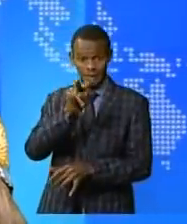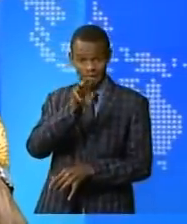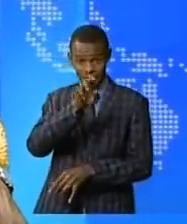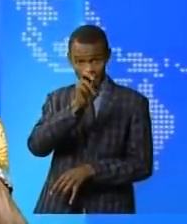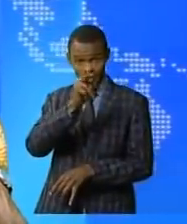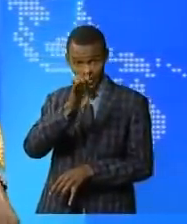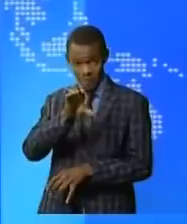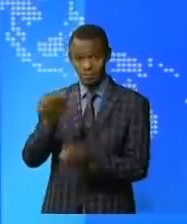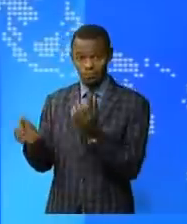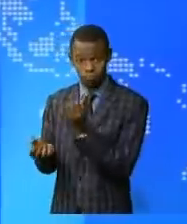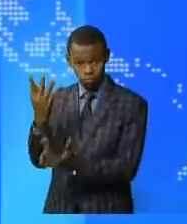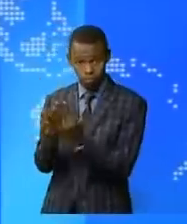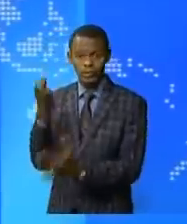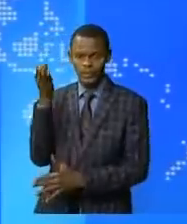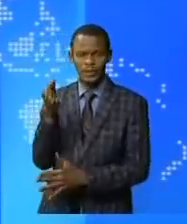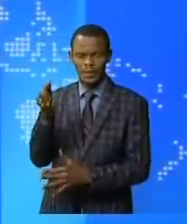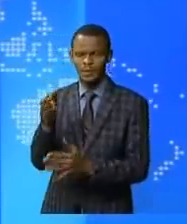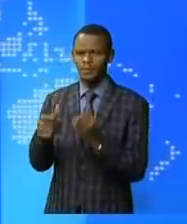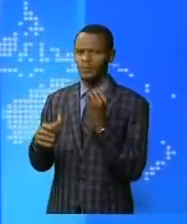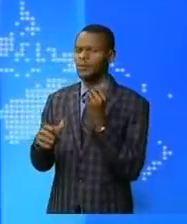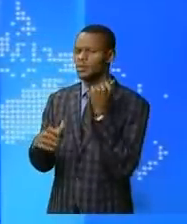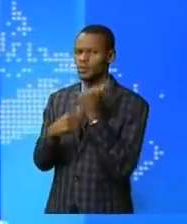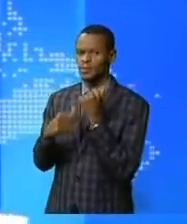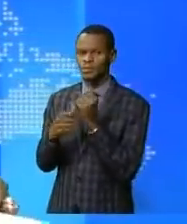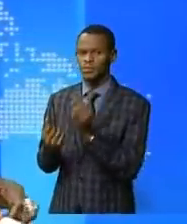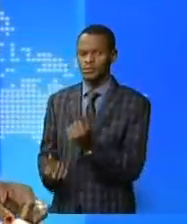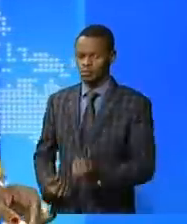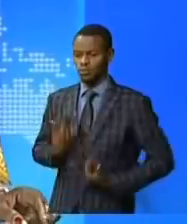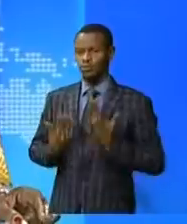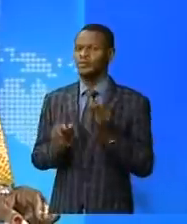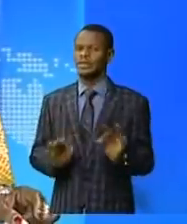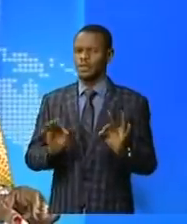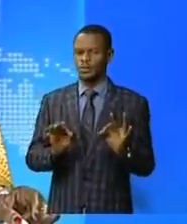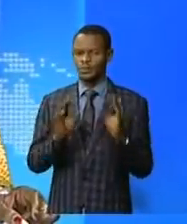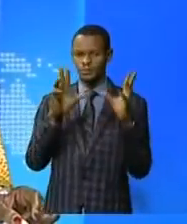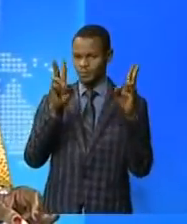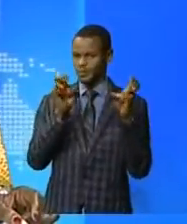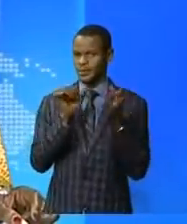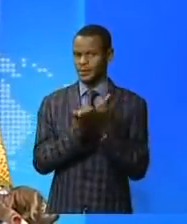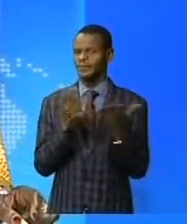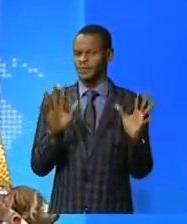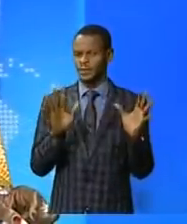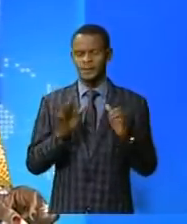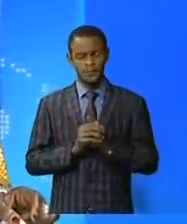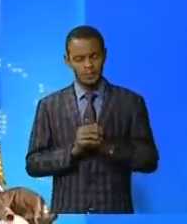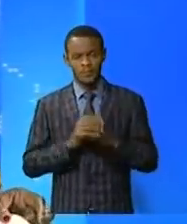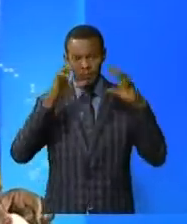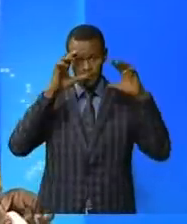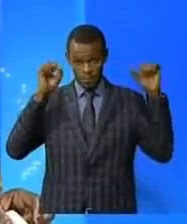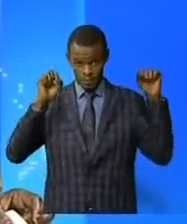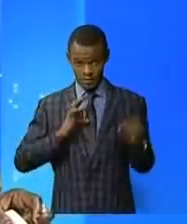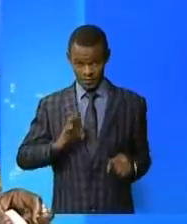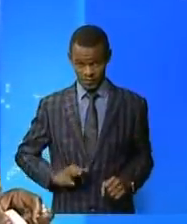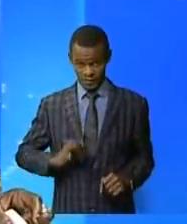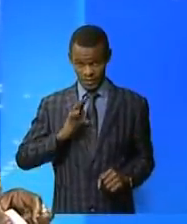sources concordantes, aucune perte en vie humaine n'a été déclarée. Et voilà tout pour les titres. Le chef de l'État, Félix-Antoine